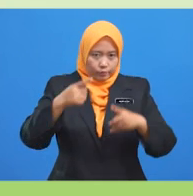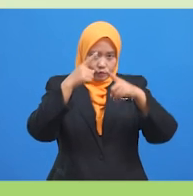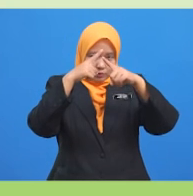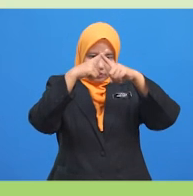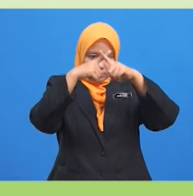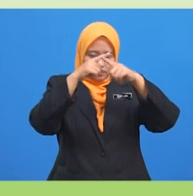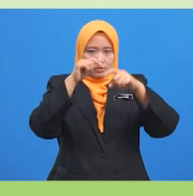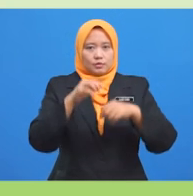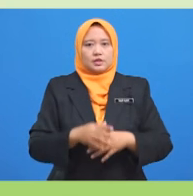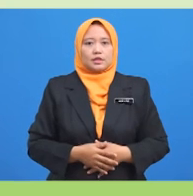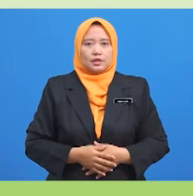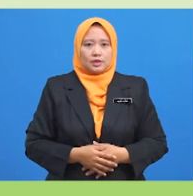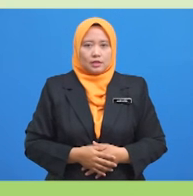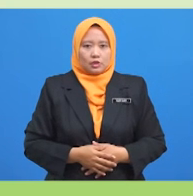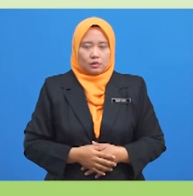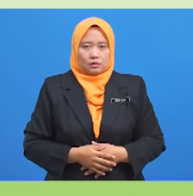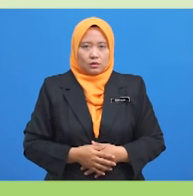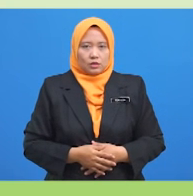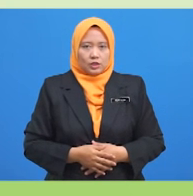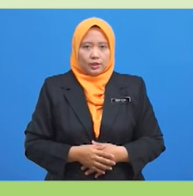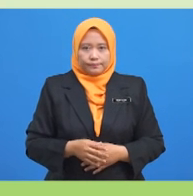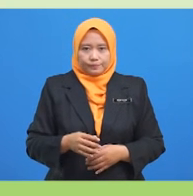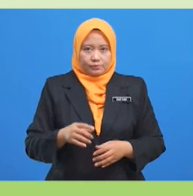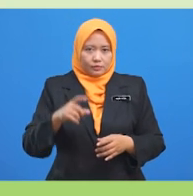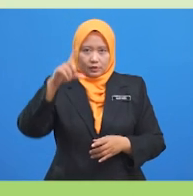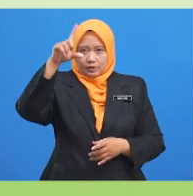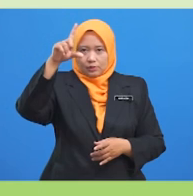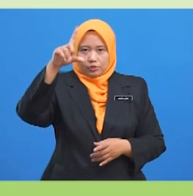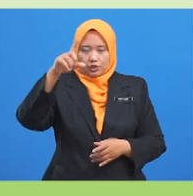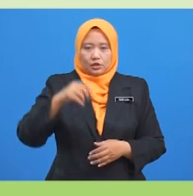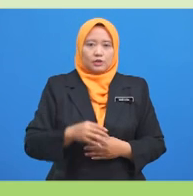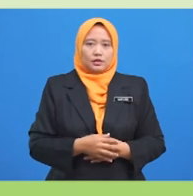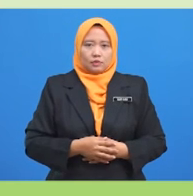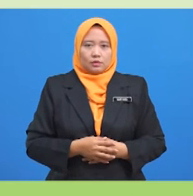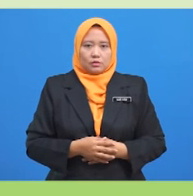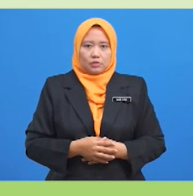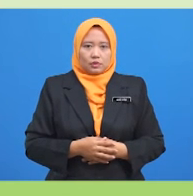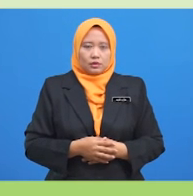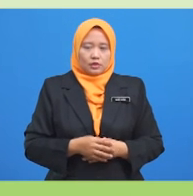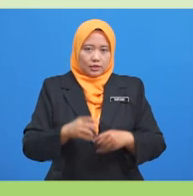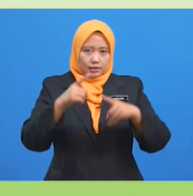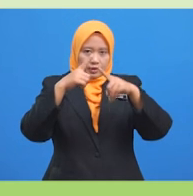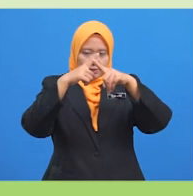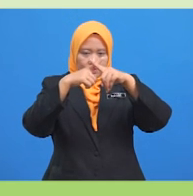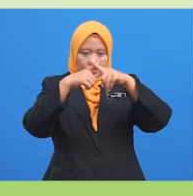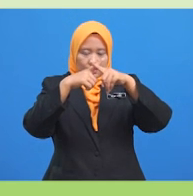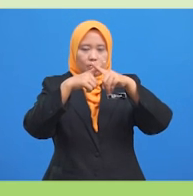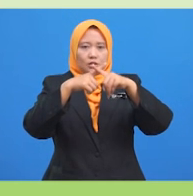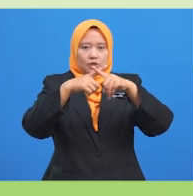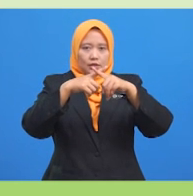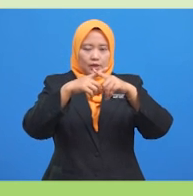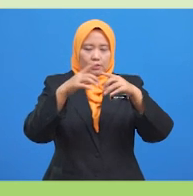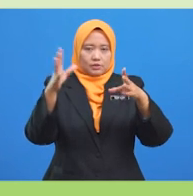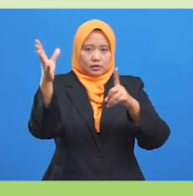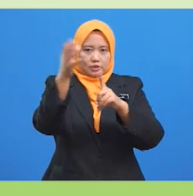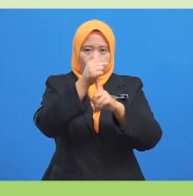purata bersilang dengan kos marginal apabila ia mencapai titik minimum, iaitu